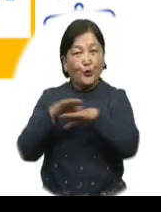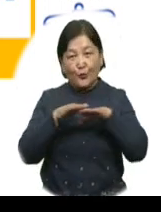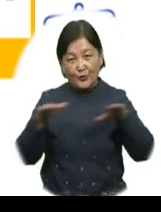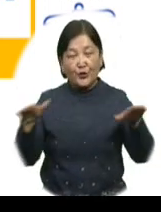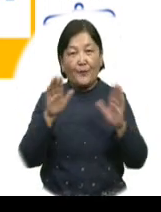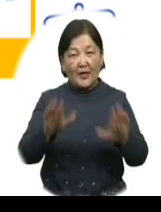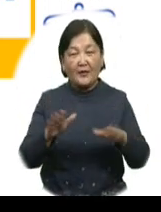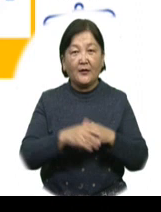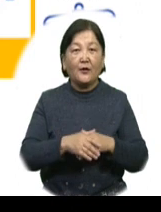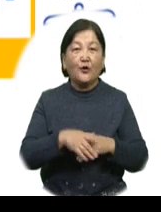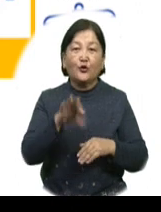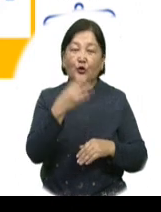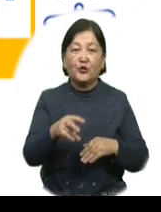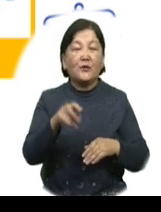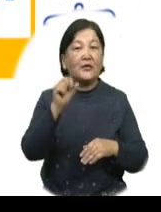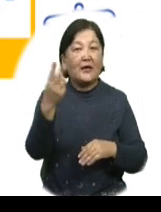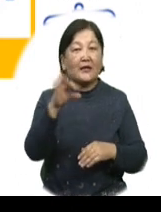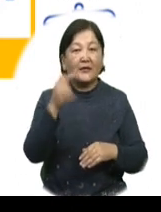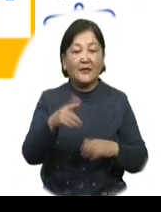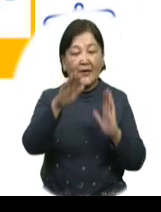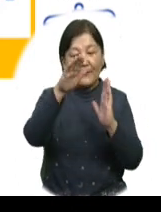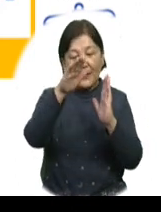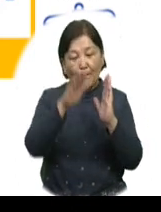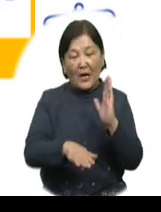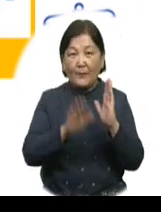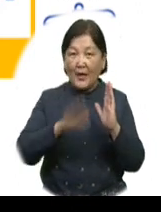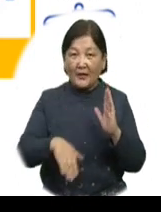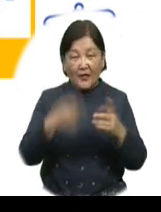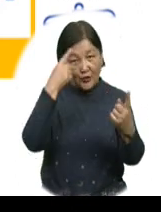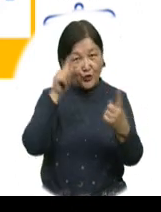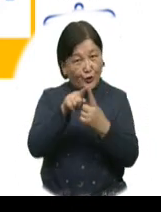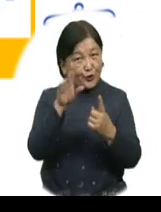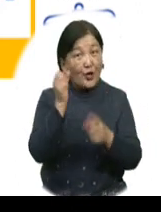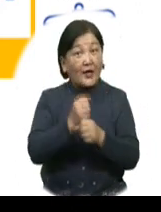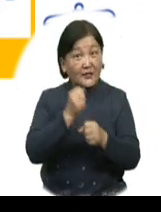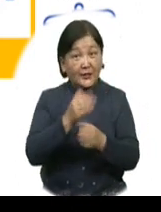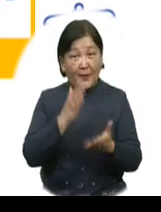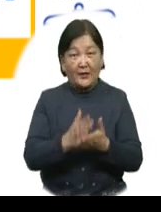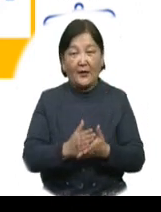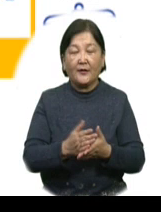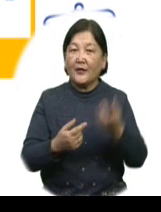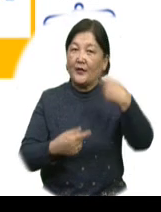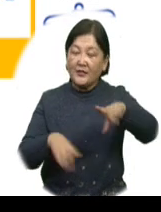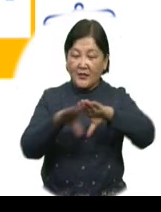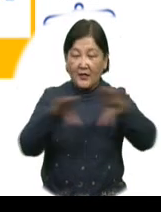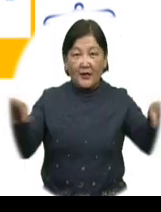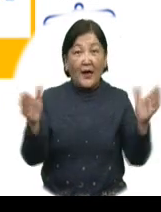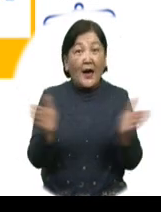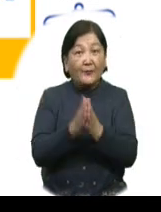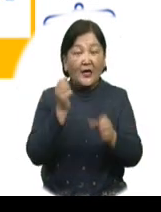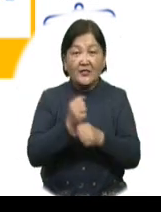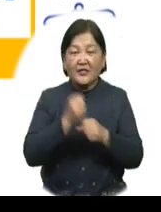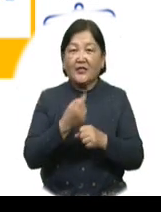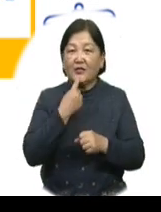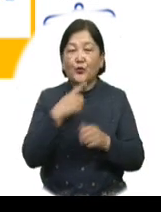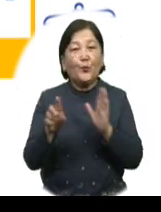За төсвийн хадагдлыг хамгийн бага байлгах гэсэн ийм үндсэн зорилтыг хэрэгжүүлдэг. Гэхдээ эдгээрийг нэгэн зэрэг хэрэгжүүлнэ гэдэг бол